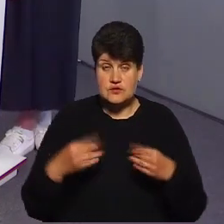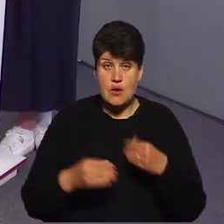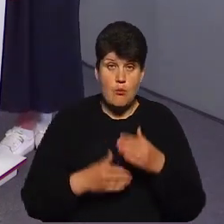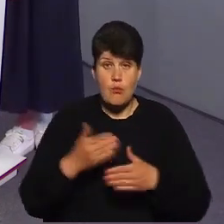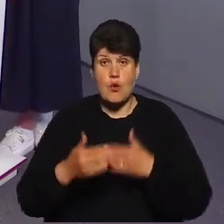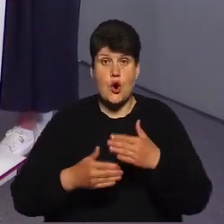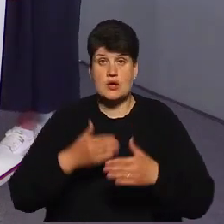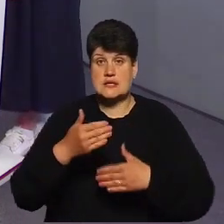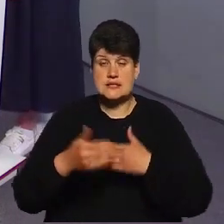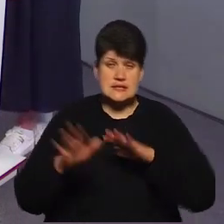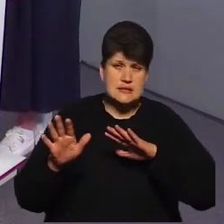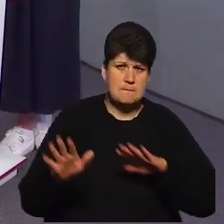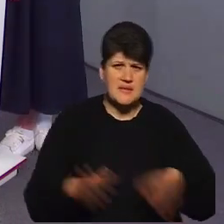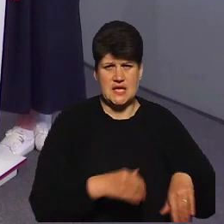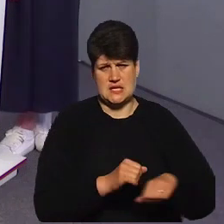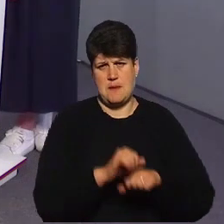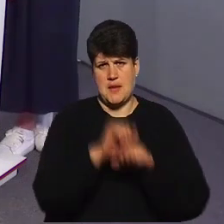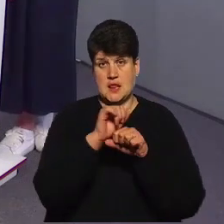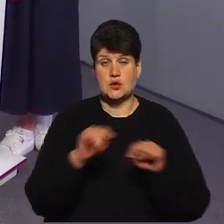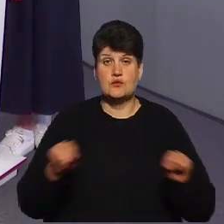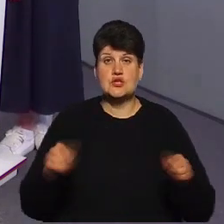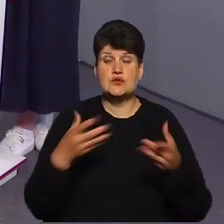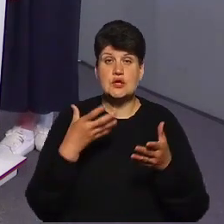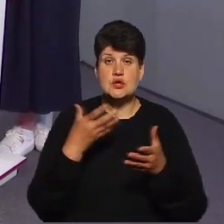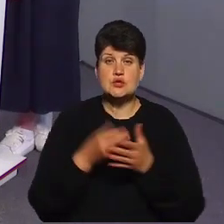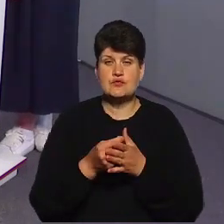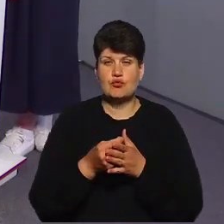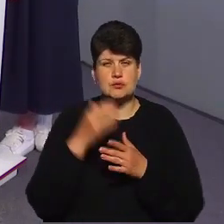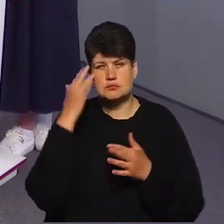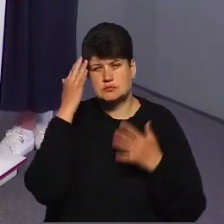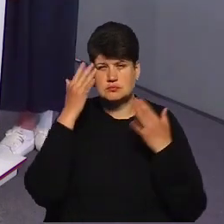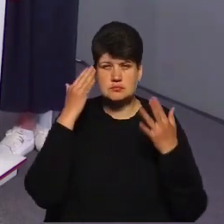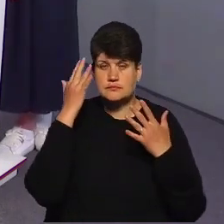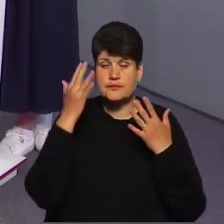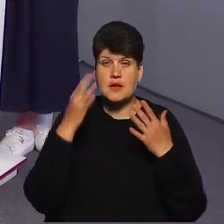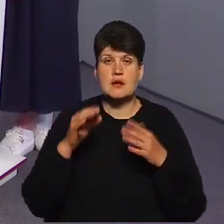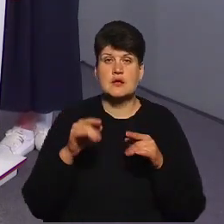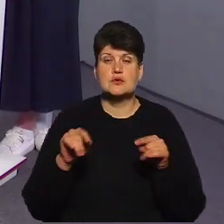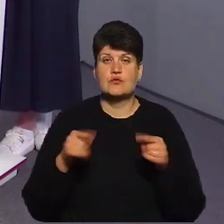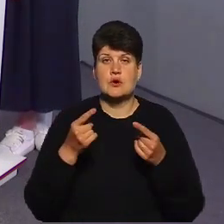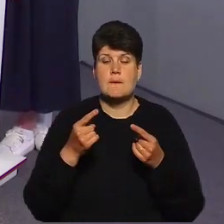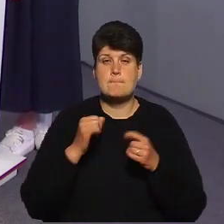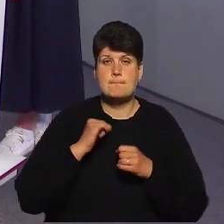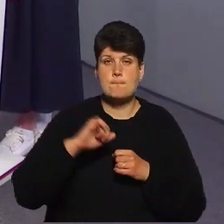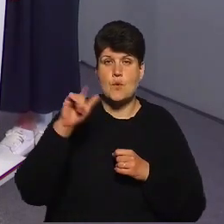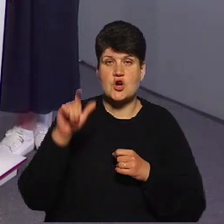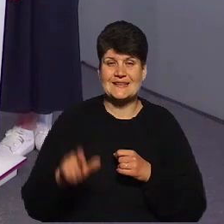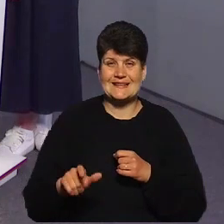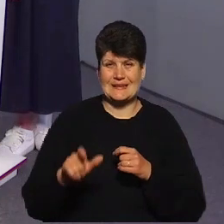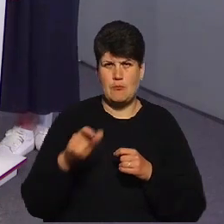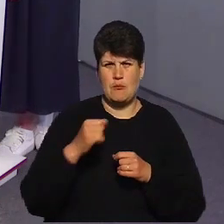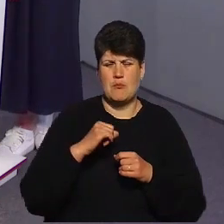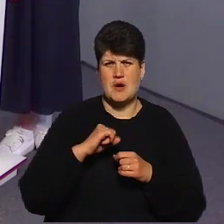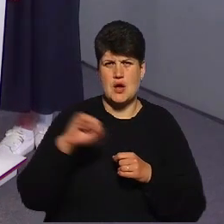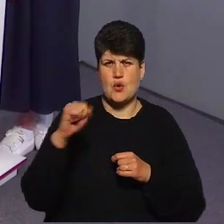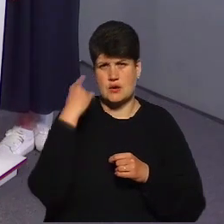після Майдану, вони створили свої асоціації про Майдан, створюючи портрети героїв. І ми робили їм тут, в